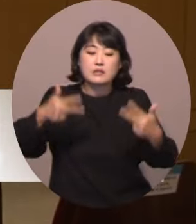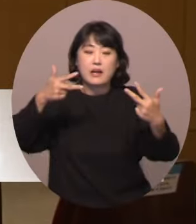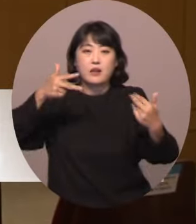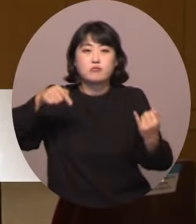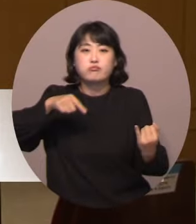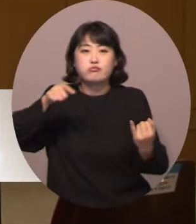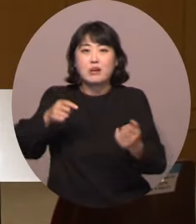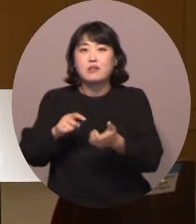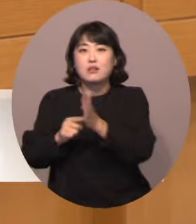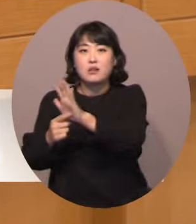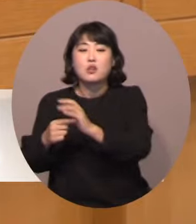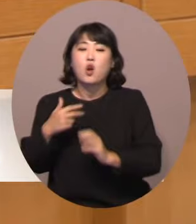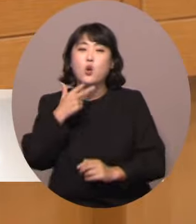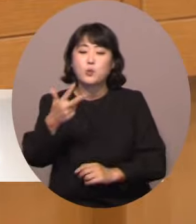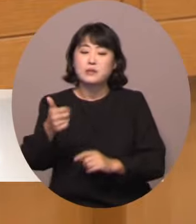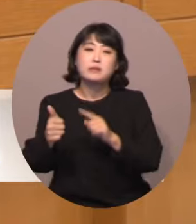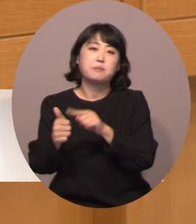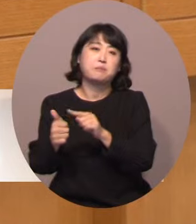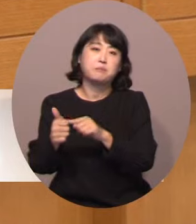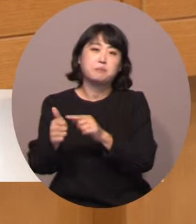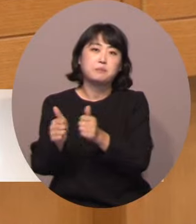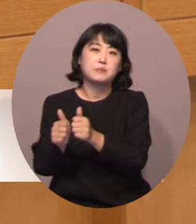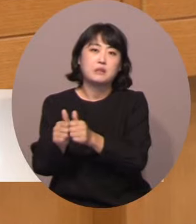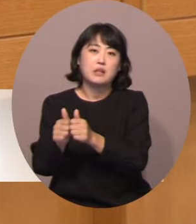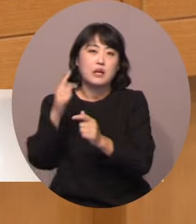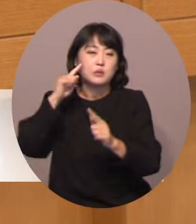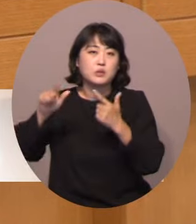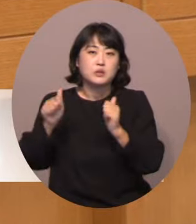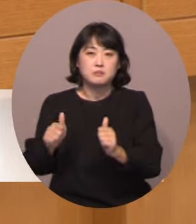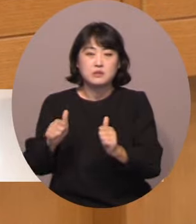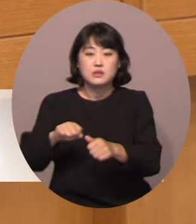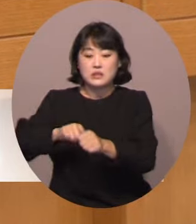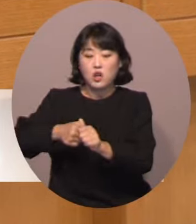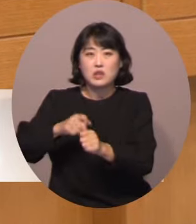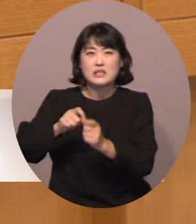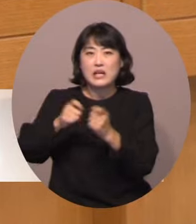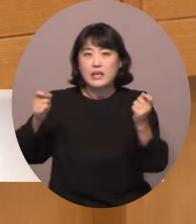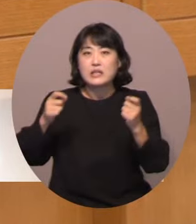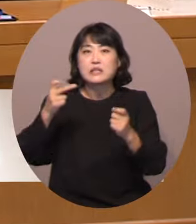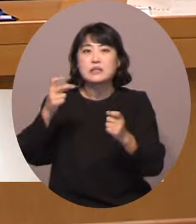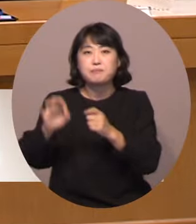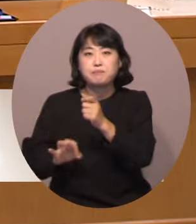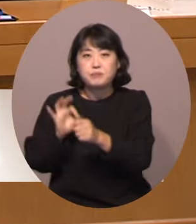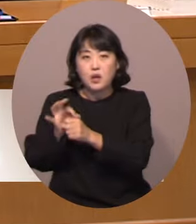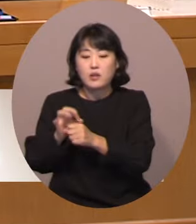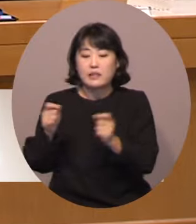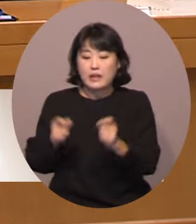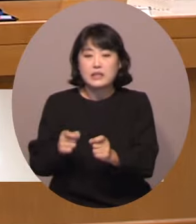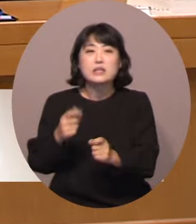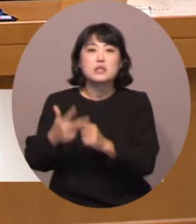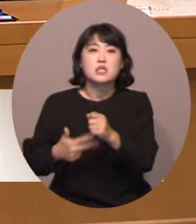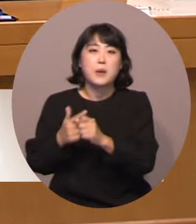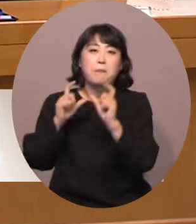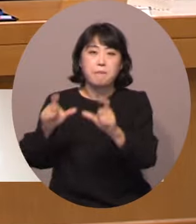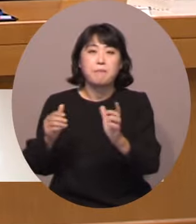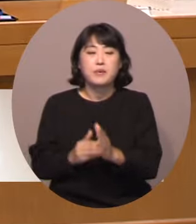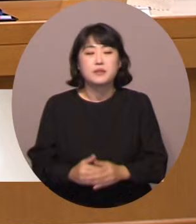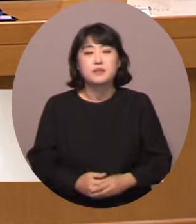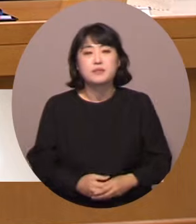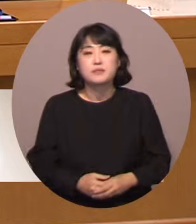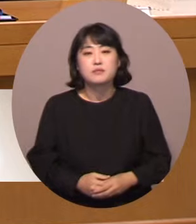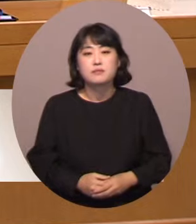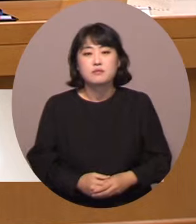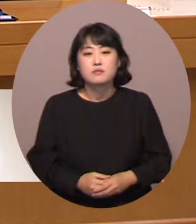기소된 17살 남성의 항소심에서 징역 장기 10년 단기 7년을 선고했습니다